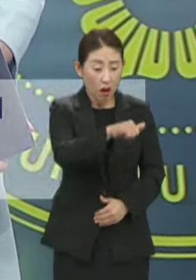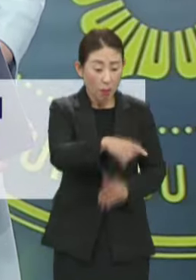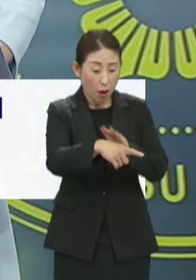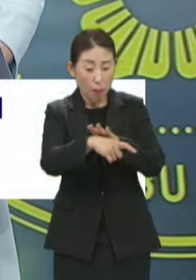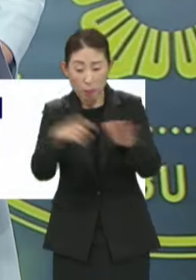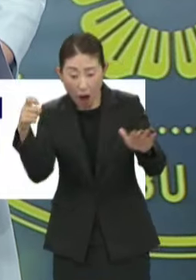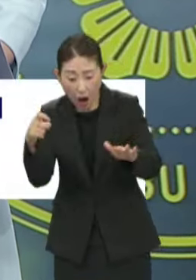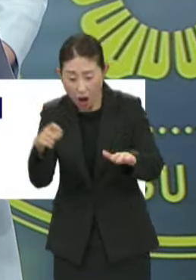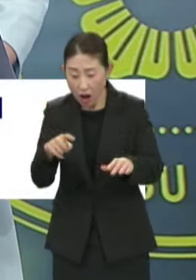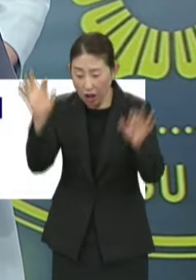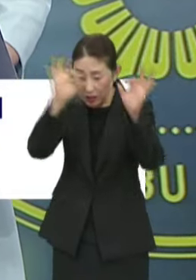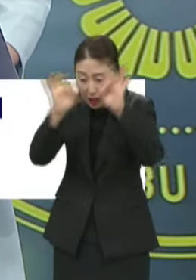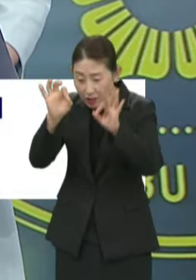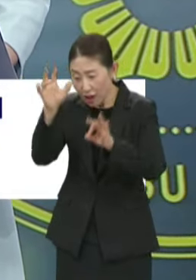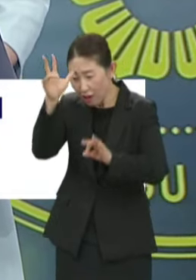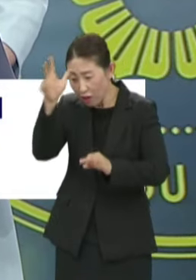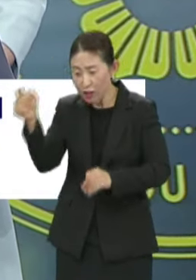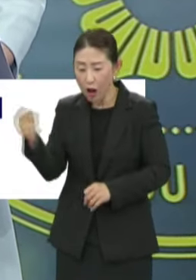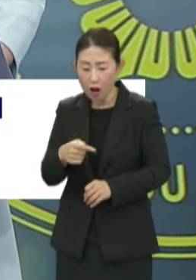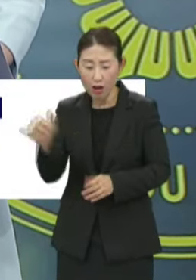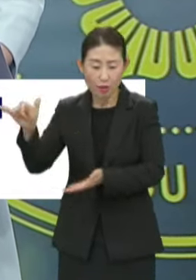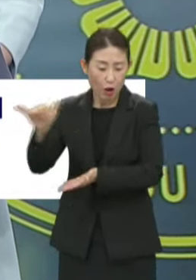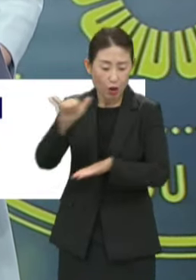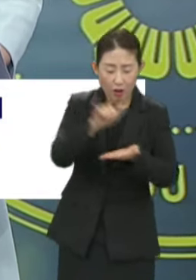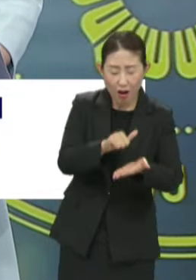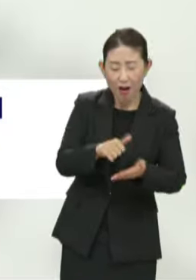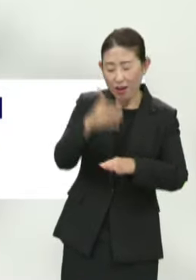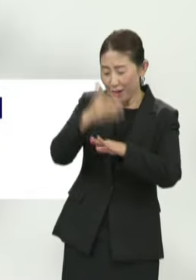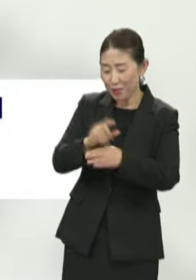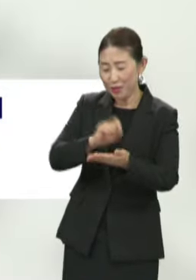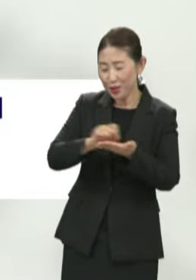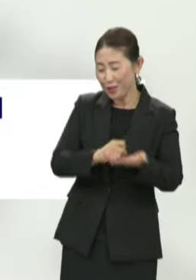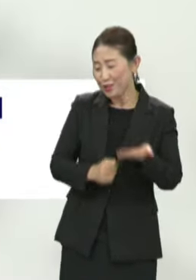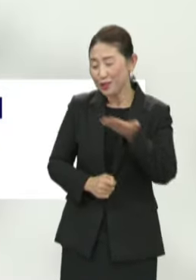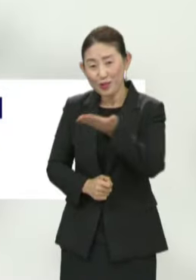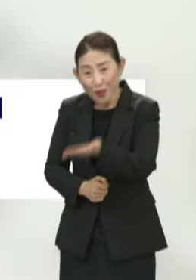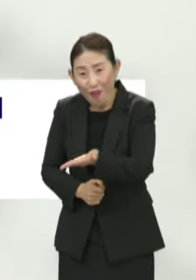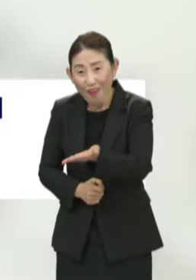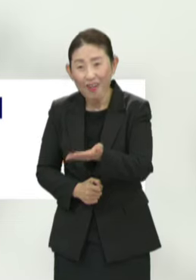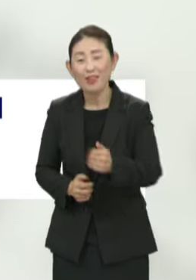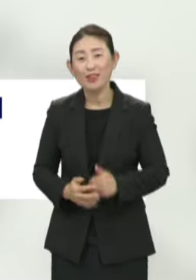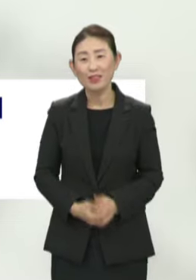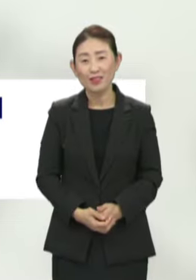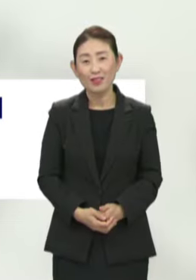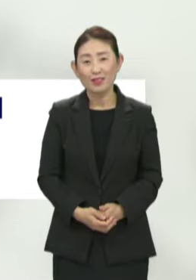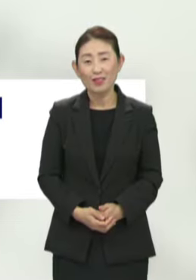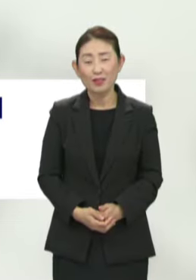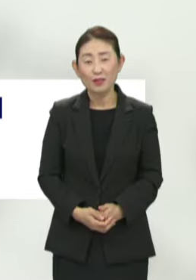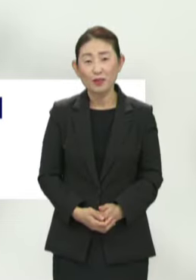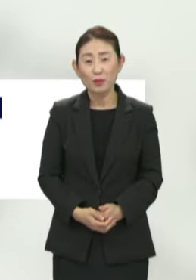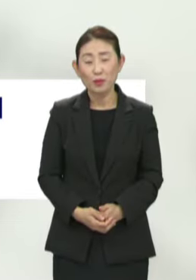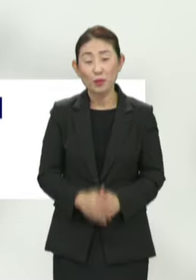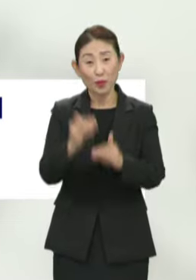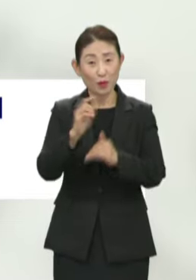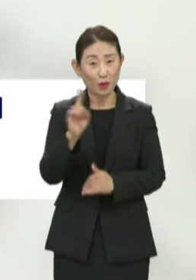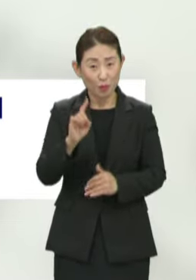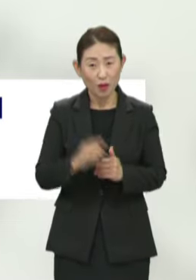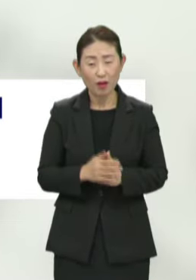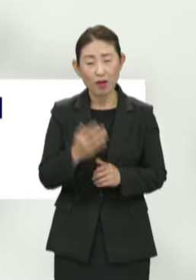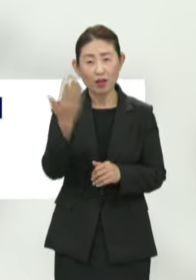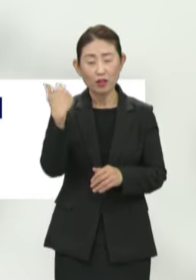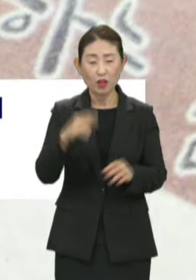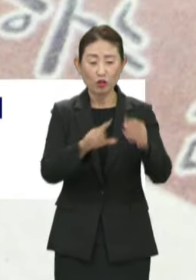절도당한 가방을 찾아준 경찰관에게 감사의 손편지가 전달된 사연이 알려지며 잔잔한 감동을 주고 있습니다.